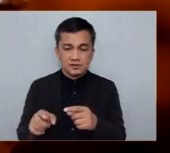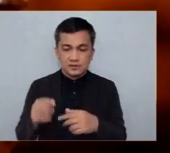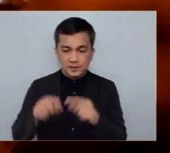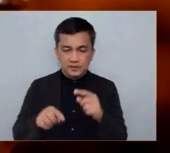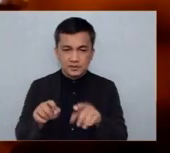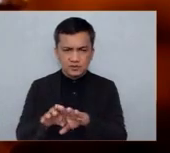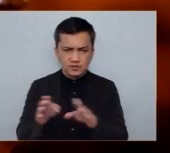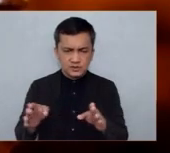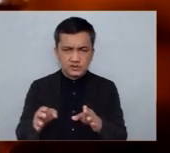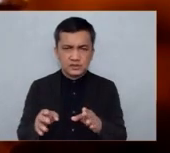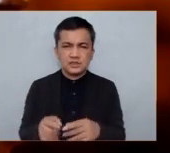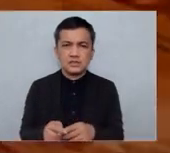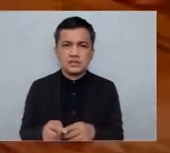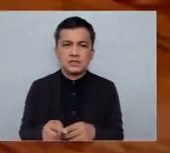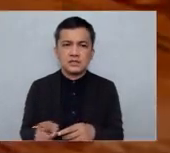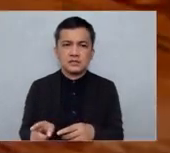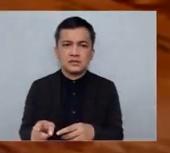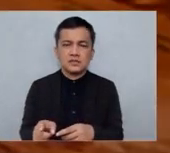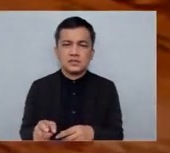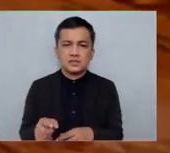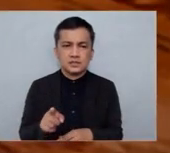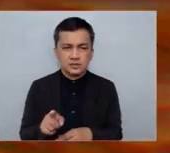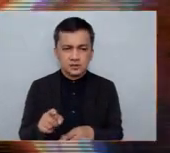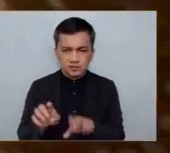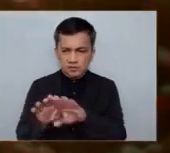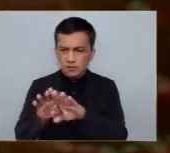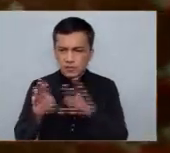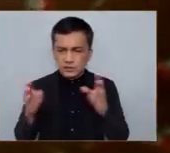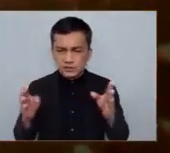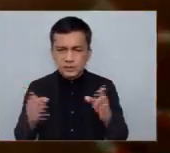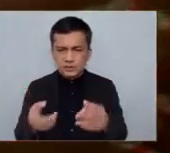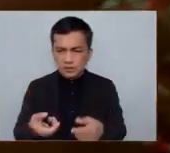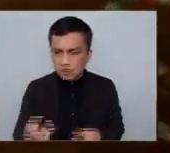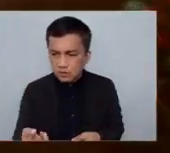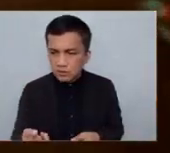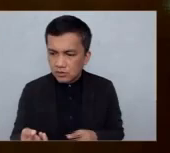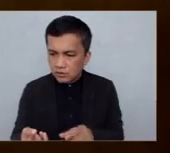Bago niya nahawakan yung doorknob, bumukas yung pintuan ng mag-isa.